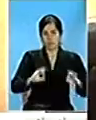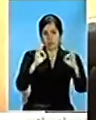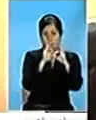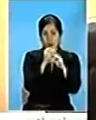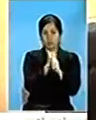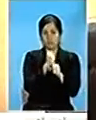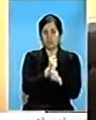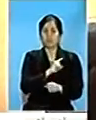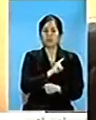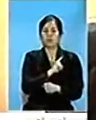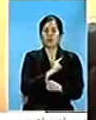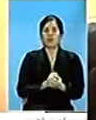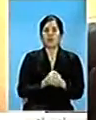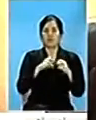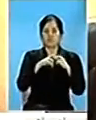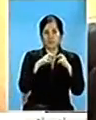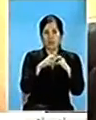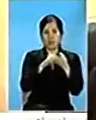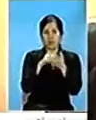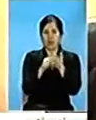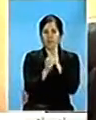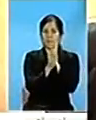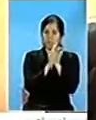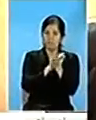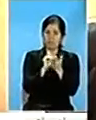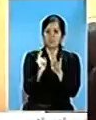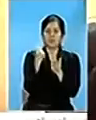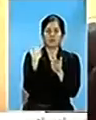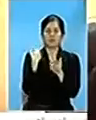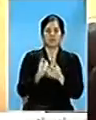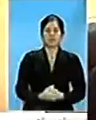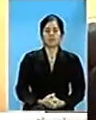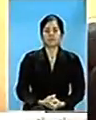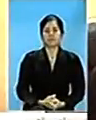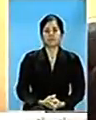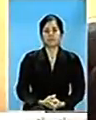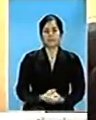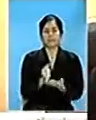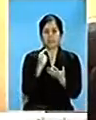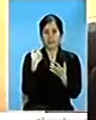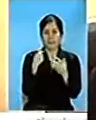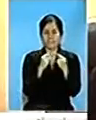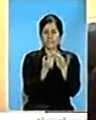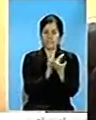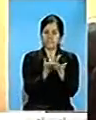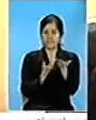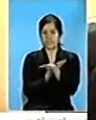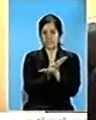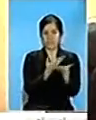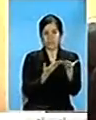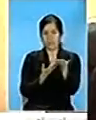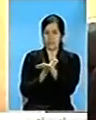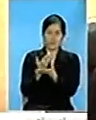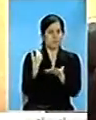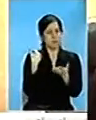เพื่อที่จะให้เกิดการคลี่คลายวิกฤตการณ์เหล่านั้นแล้วก็ได้มีการถกแถลงอภิปรายกันมากพอสมคว